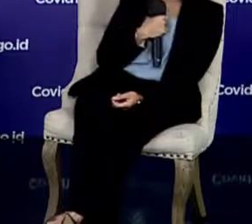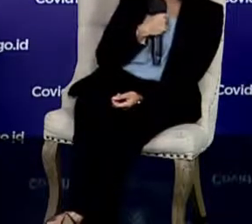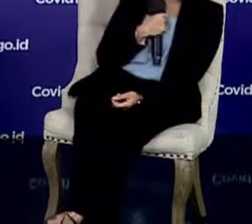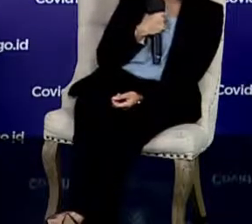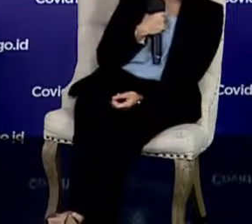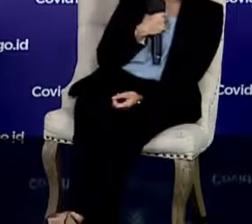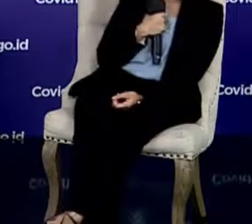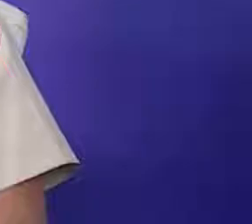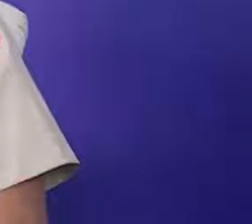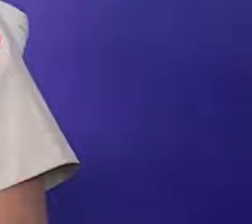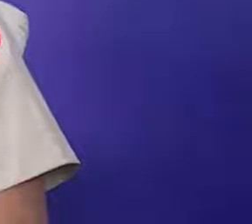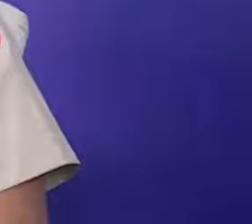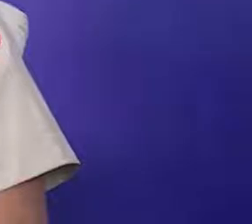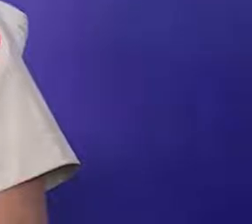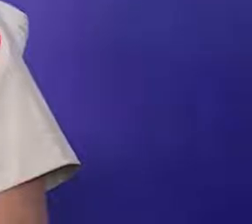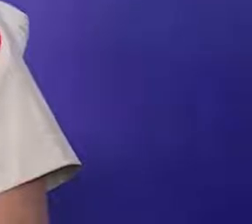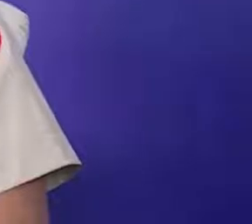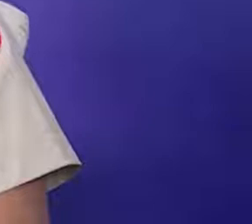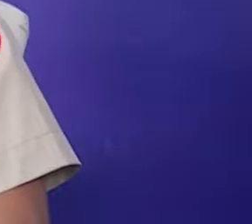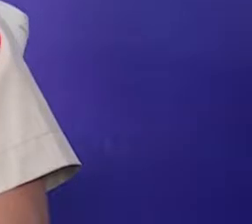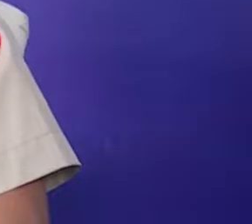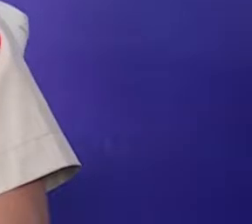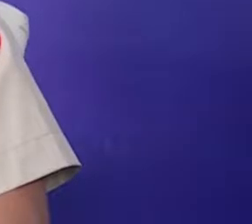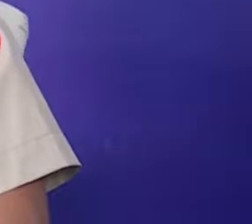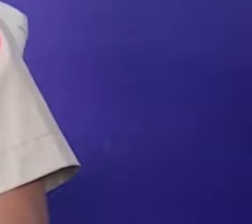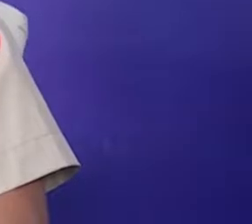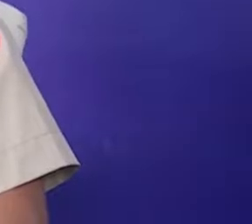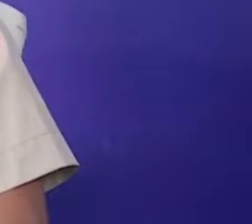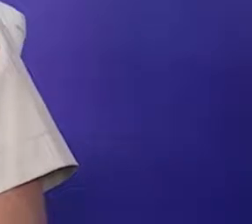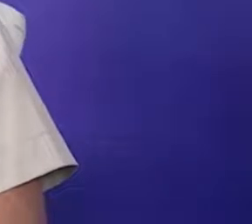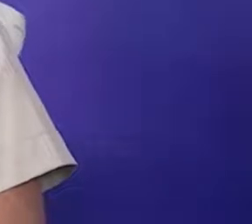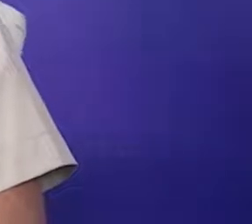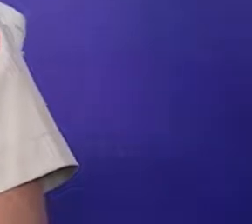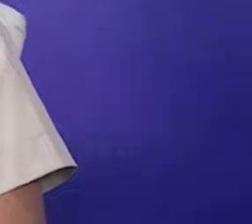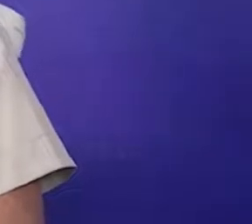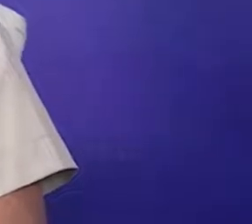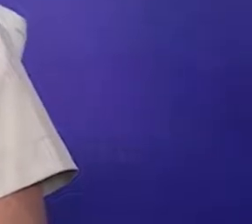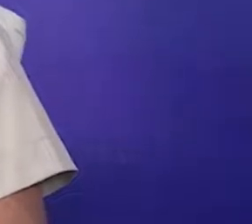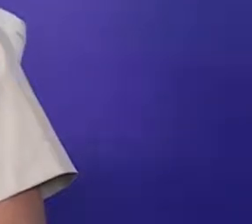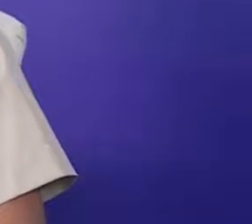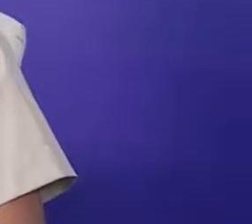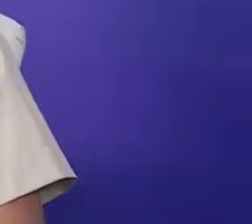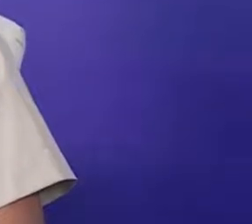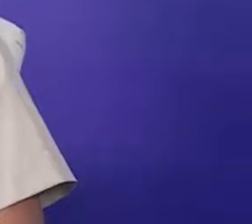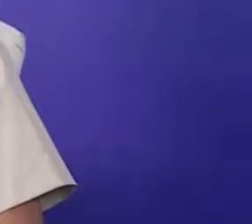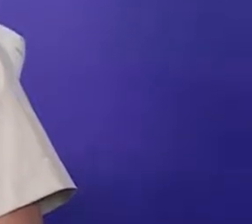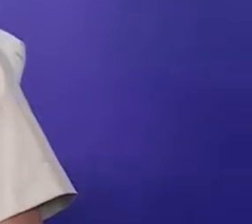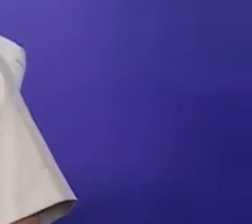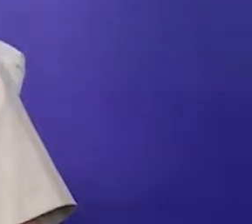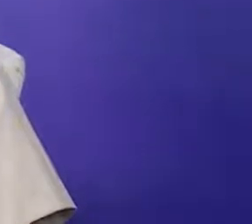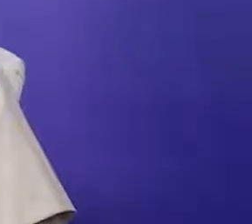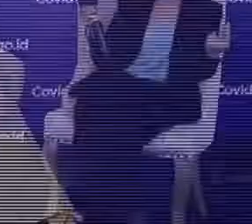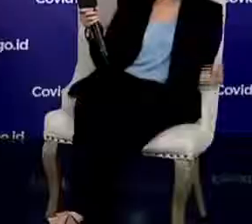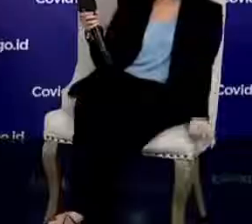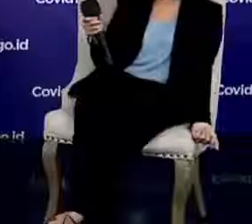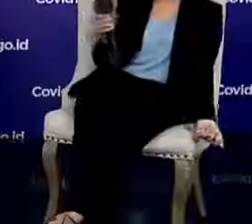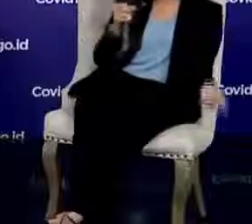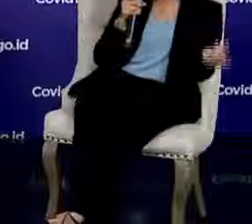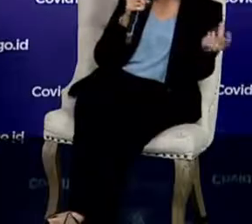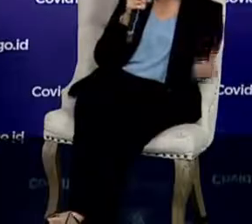semuanya ada di sini. Mari kita bantu semua.